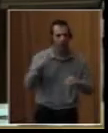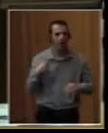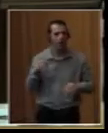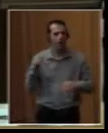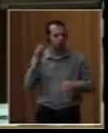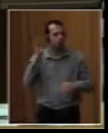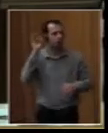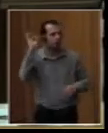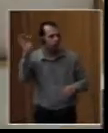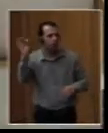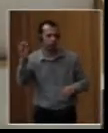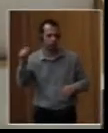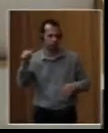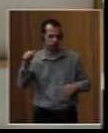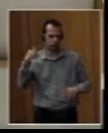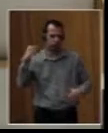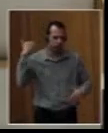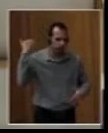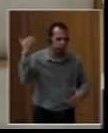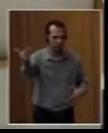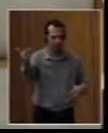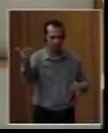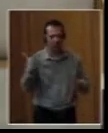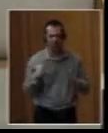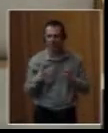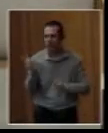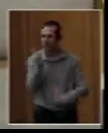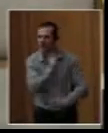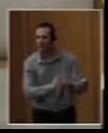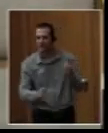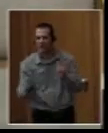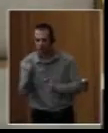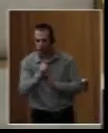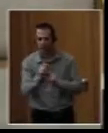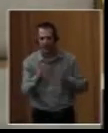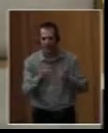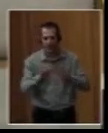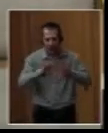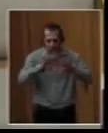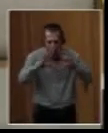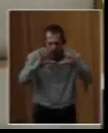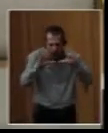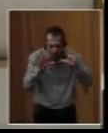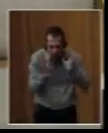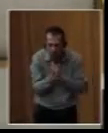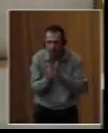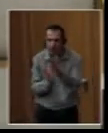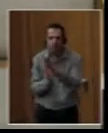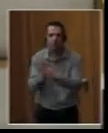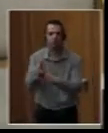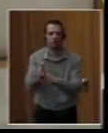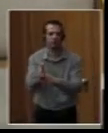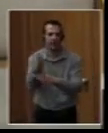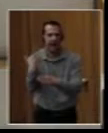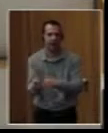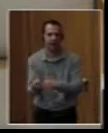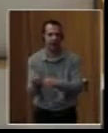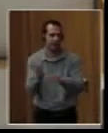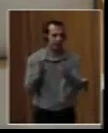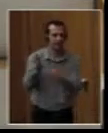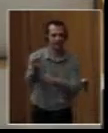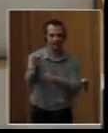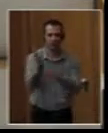είναι ένα όραμα, να δημιουργήσουμε τις συνθήκες καθολικής πρόσβασης στο περιεχόμενό του. Και αυτό, εάν